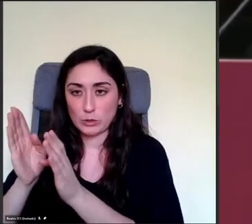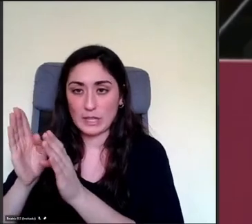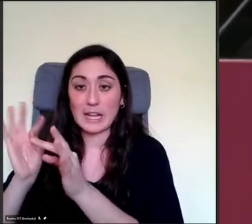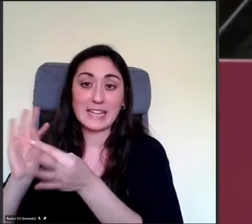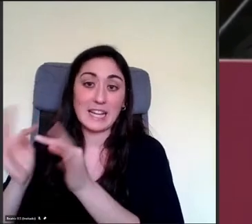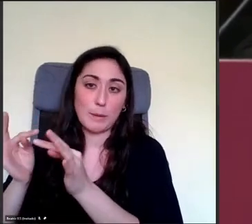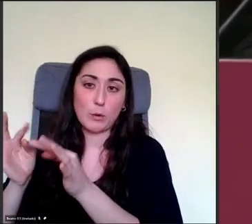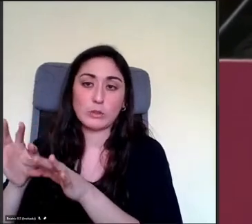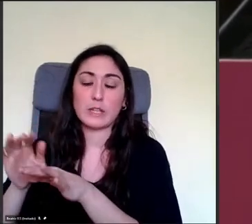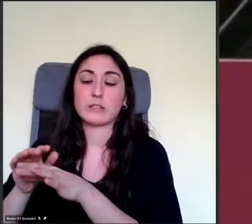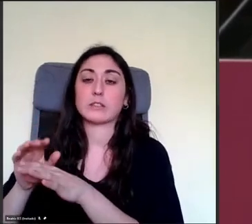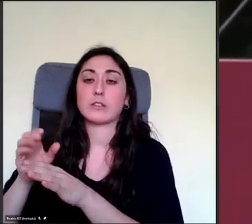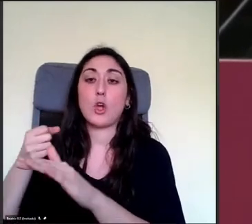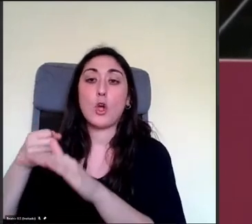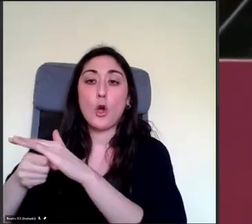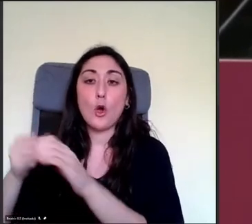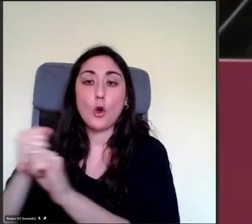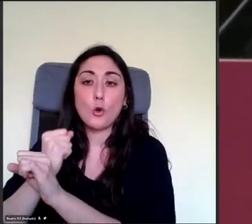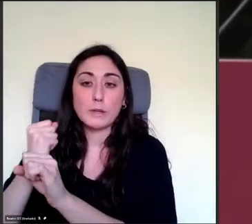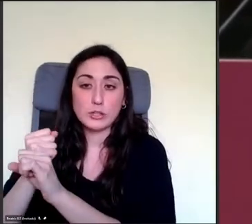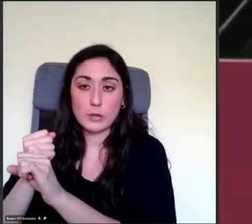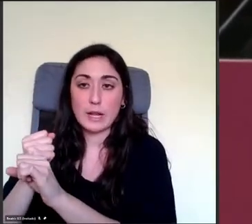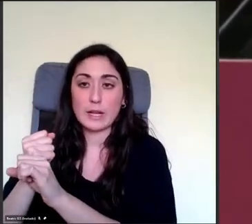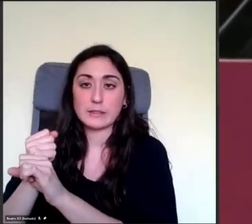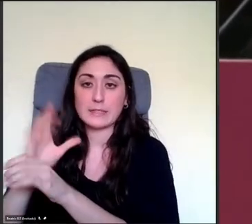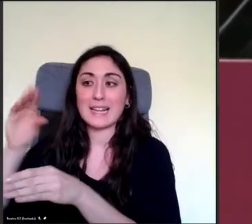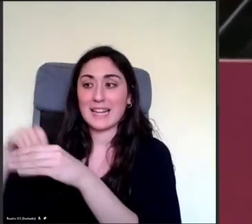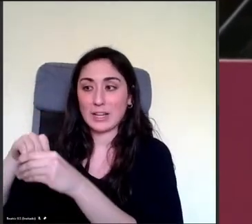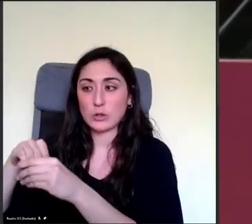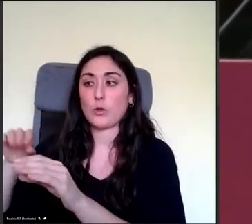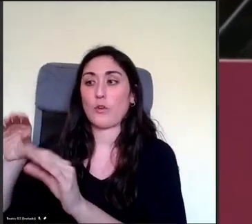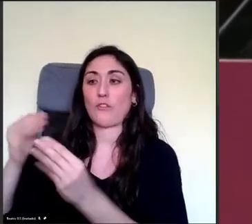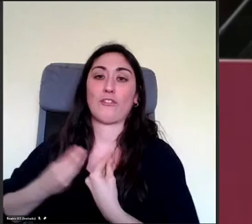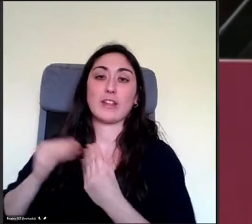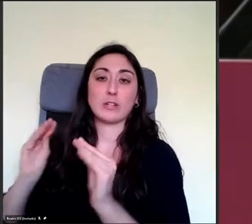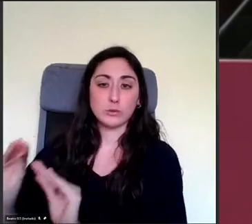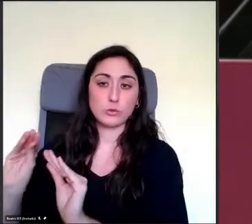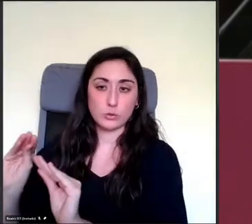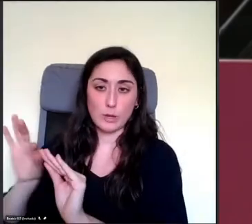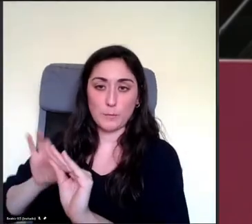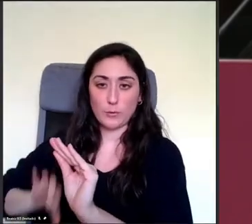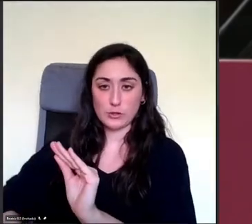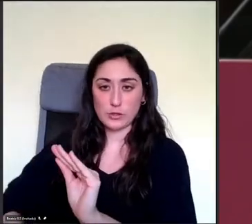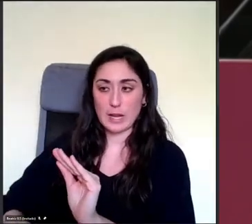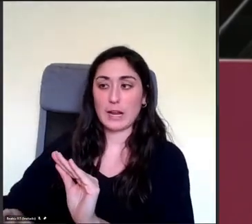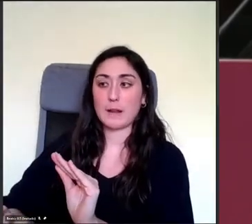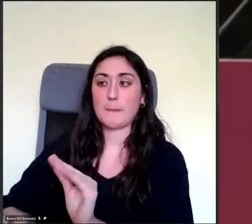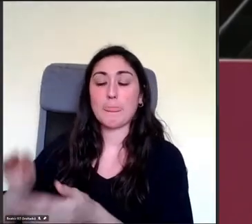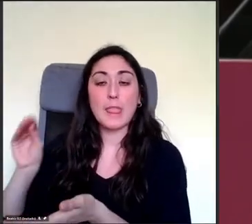decurs de la seva vida professional eren objecte de